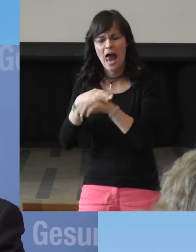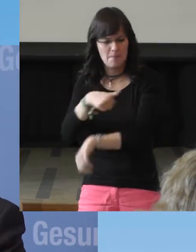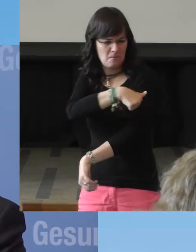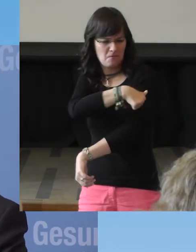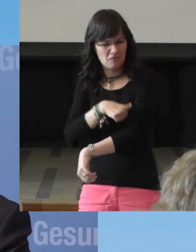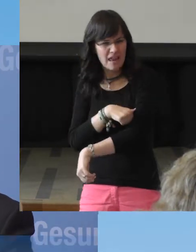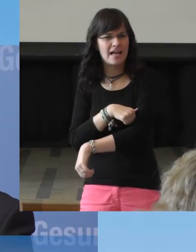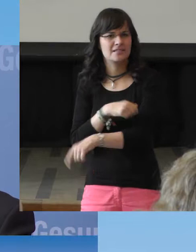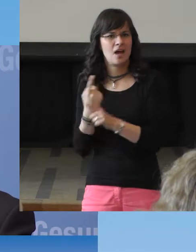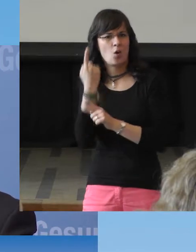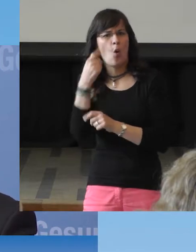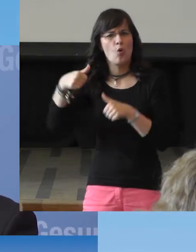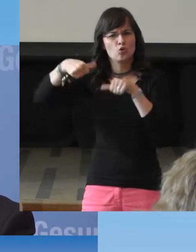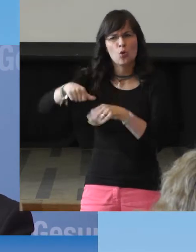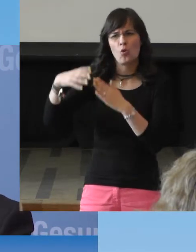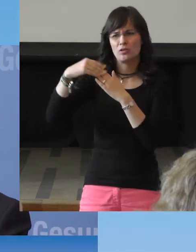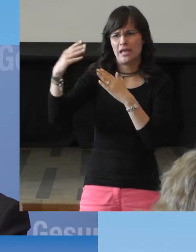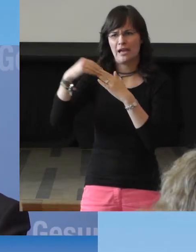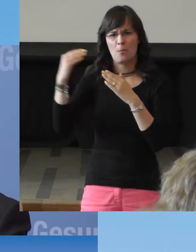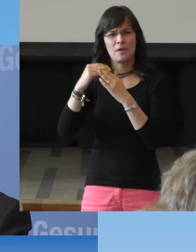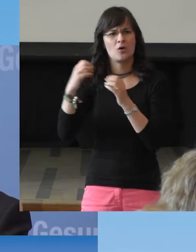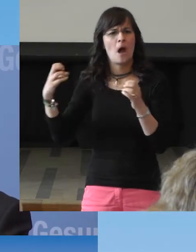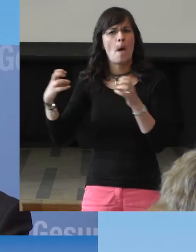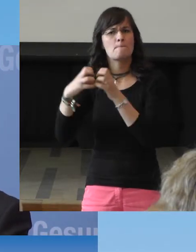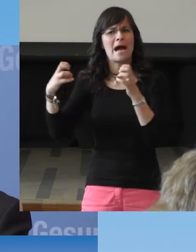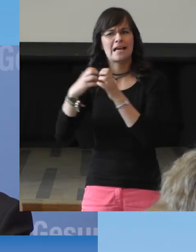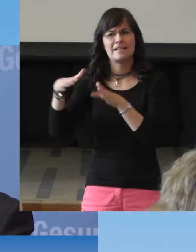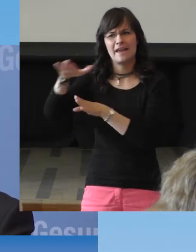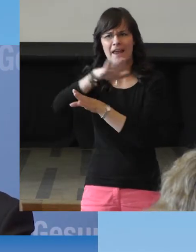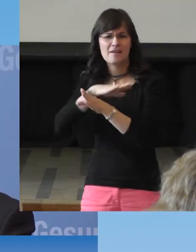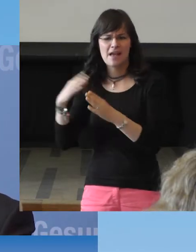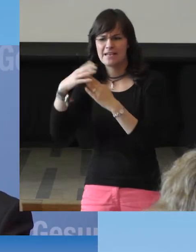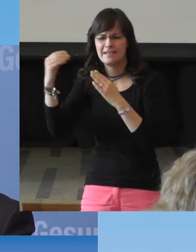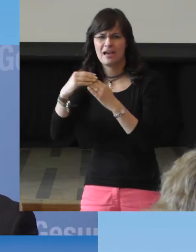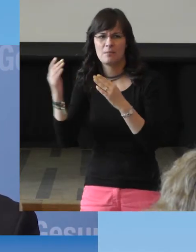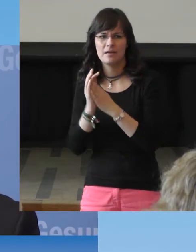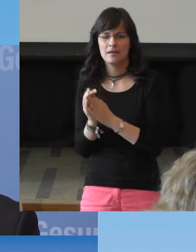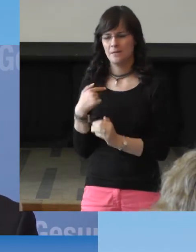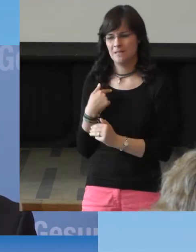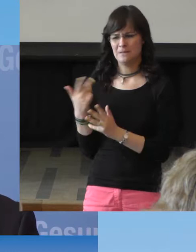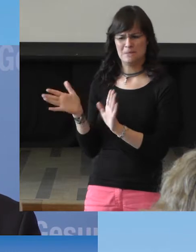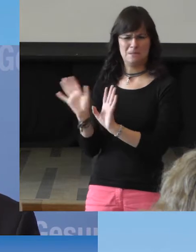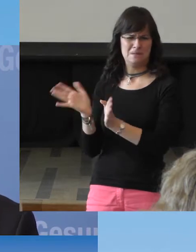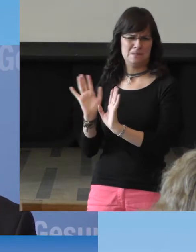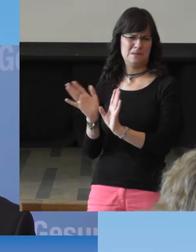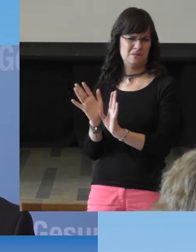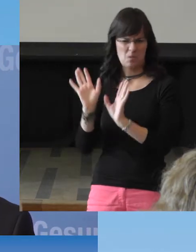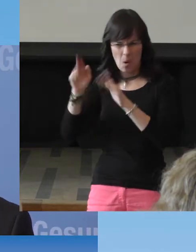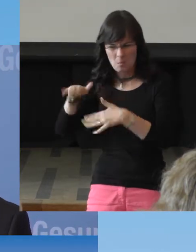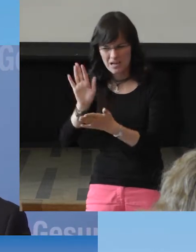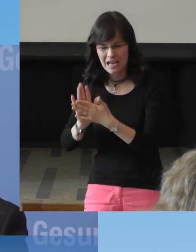-Therapie, Magnet-Fest-Therapie. Da gibt es sicherlich Einzelfälle, wo ein Erfolg erzielt wird, aber das als generelle Therapie zu bezeichnen ist,